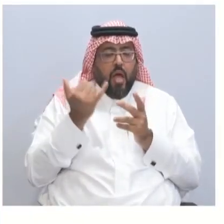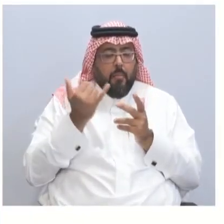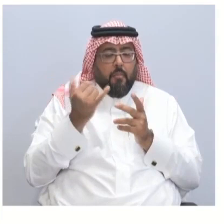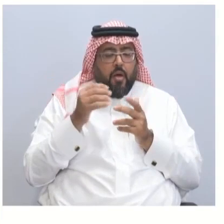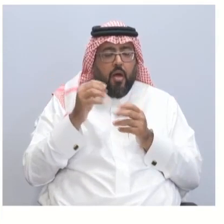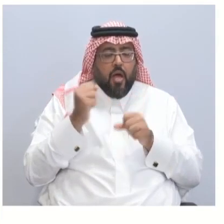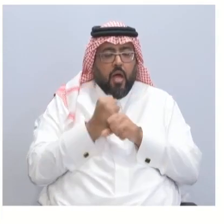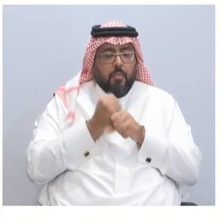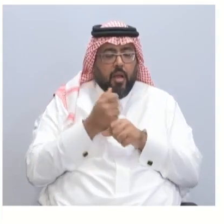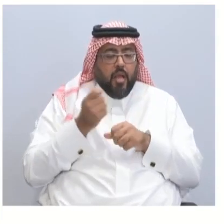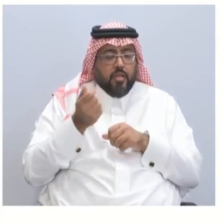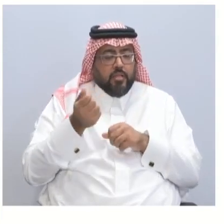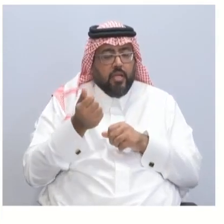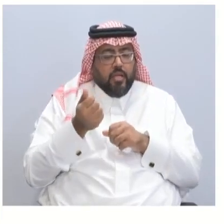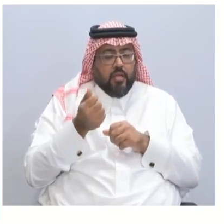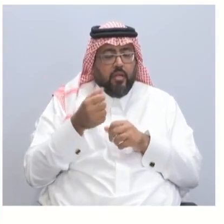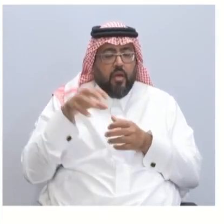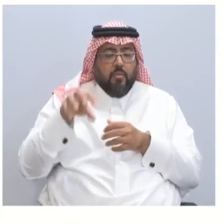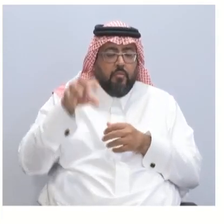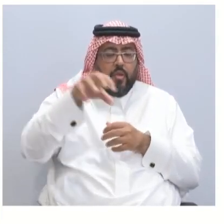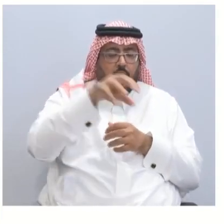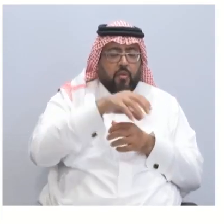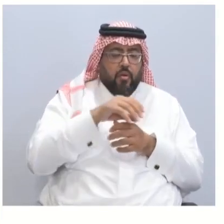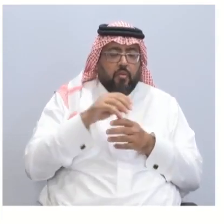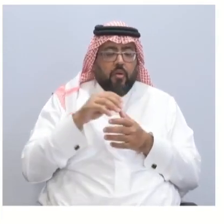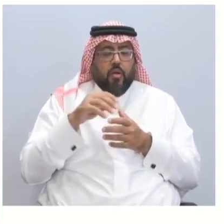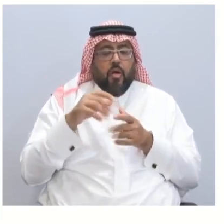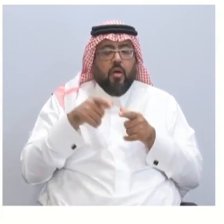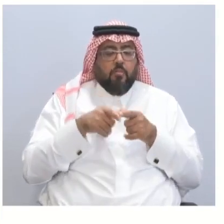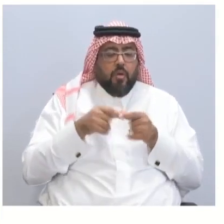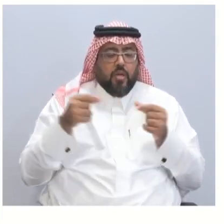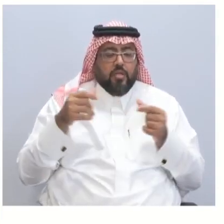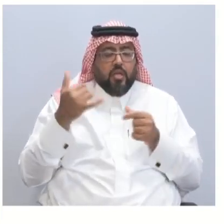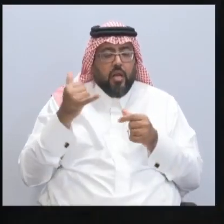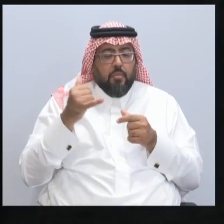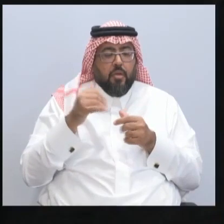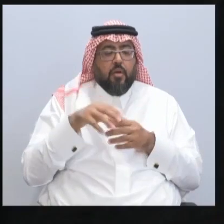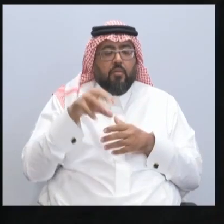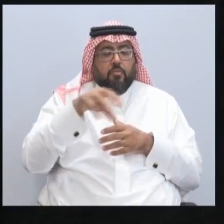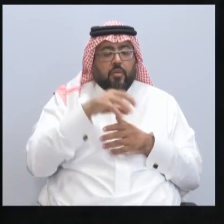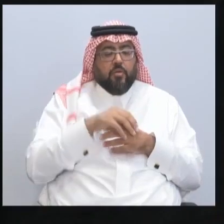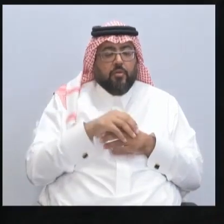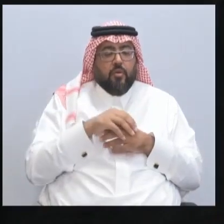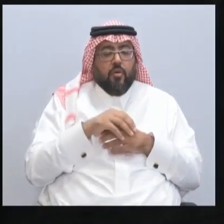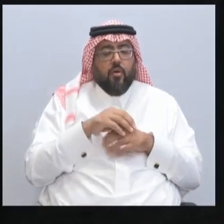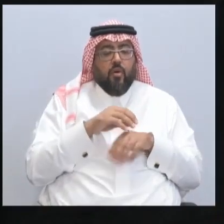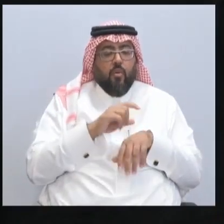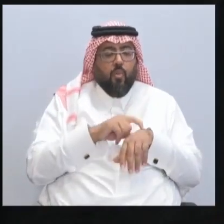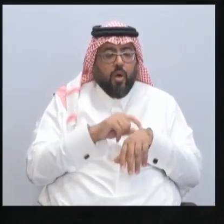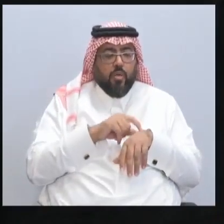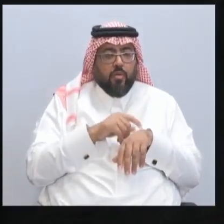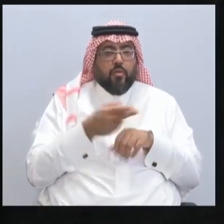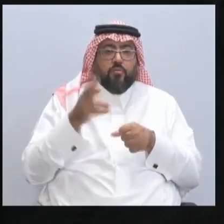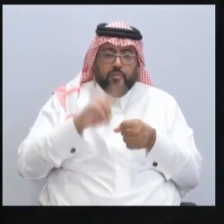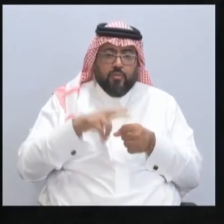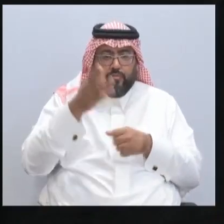الانشطه الاقتصاديه في دول مجلس التعاون لدول الخليج العربيه نحال نعطيكم وقت